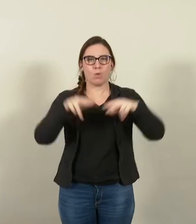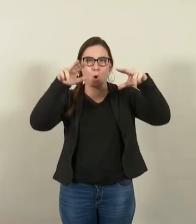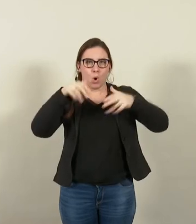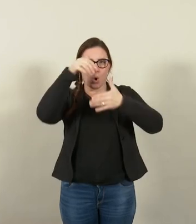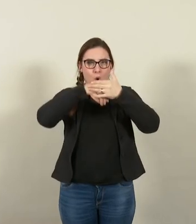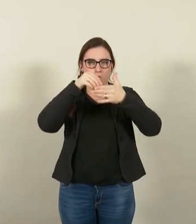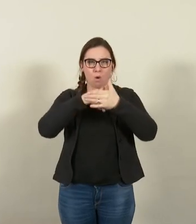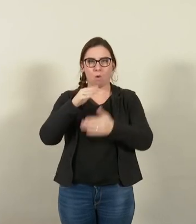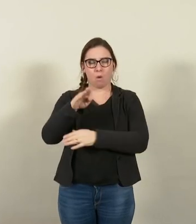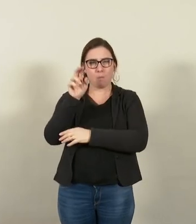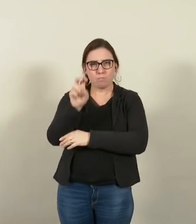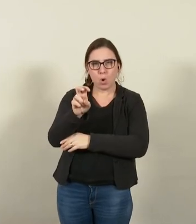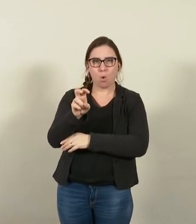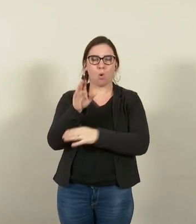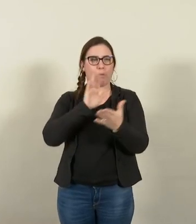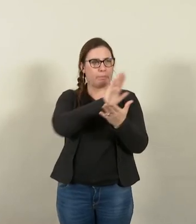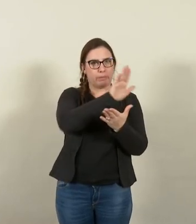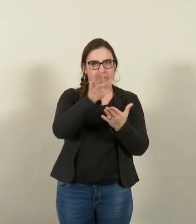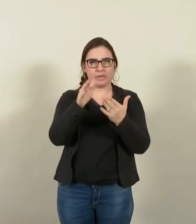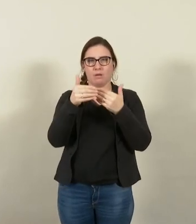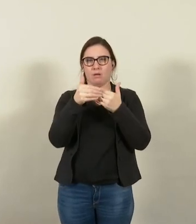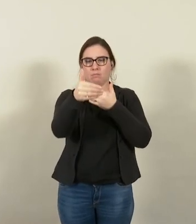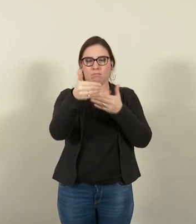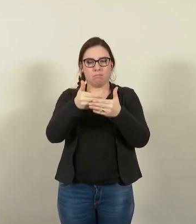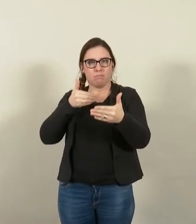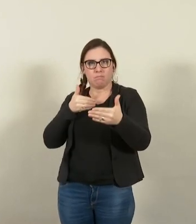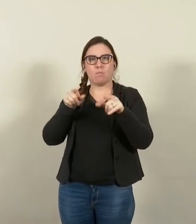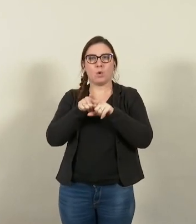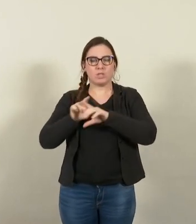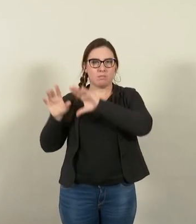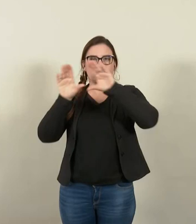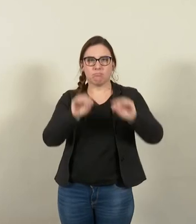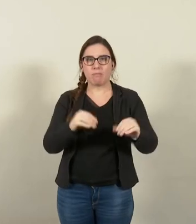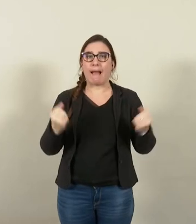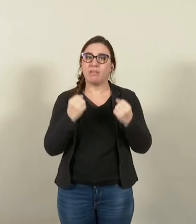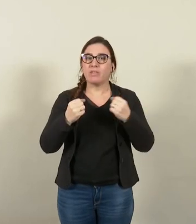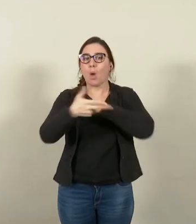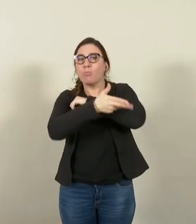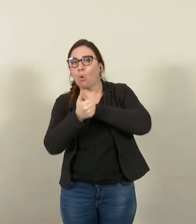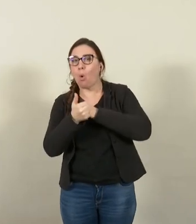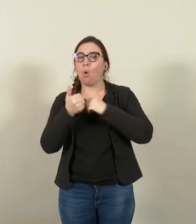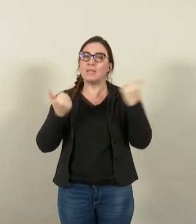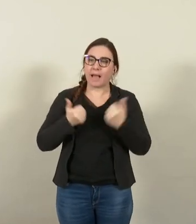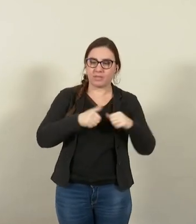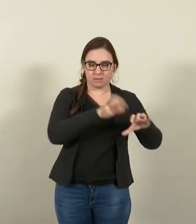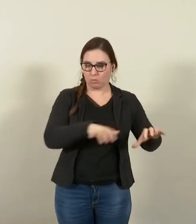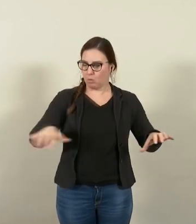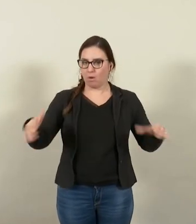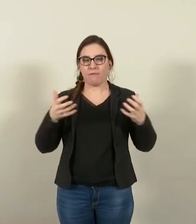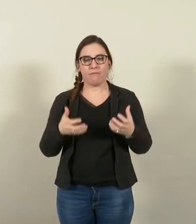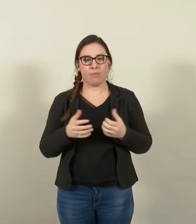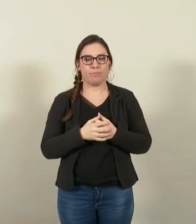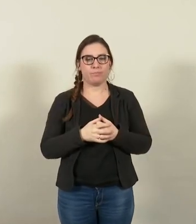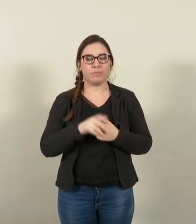biorientés permettant l'installation de et en permettant l'installation d'activités tout cela évidemment dans le